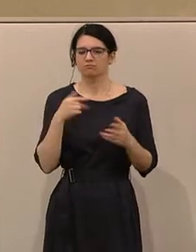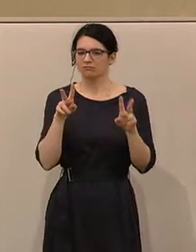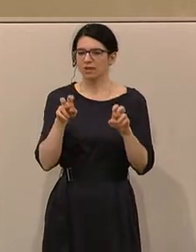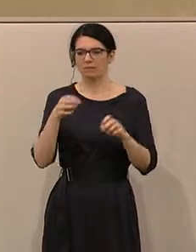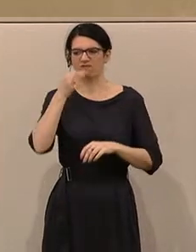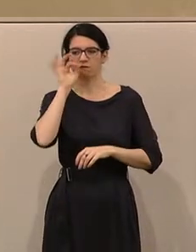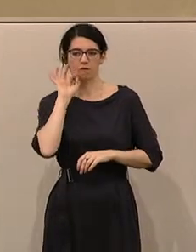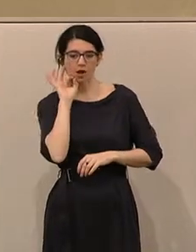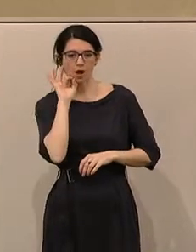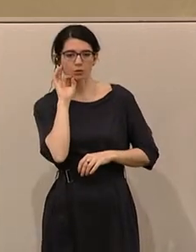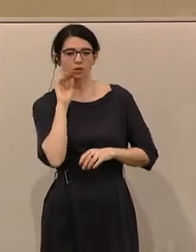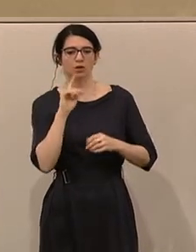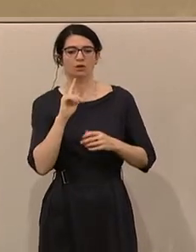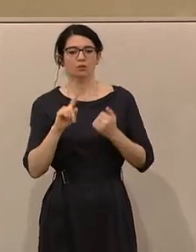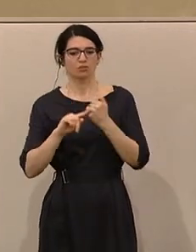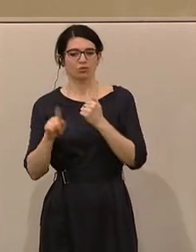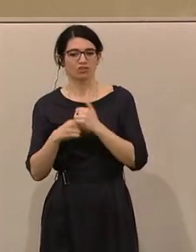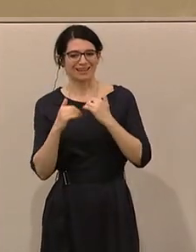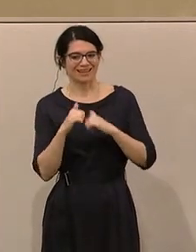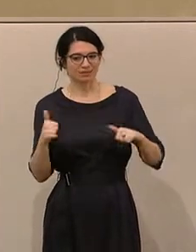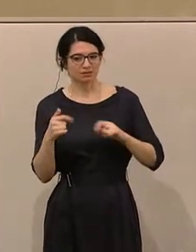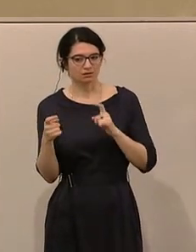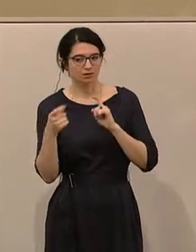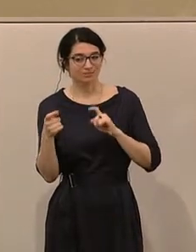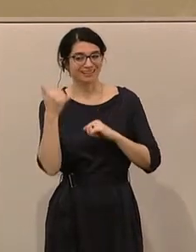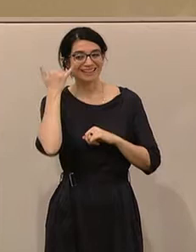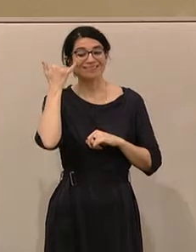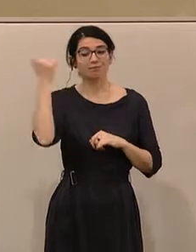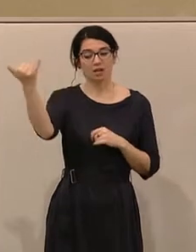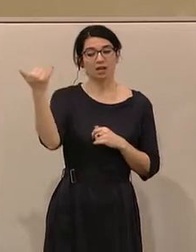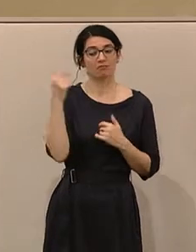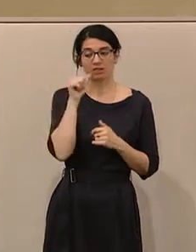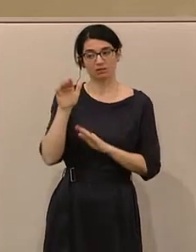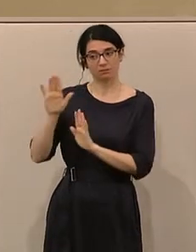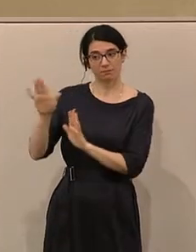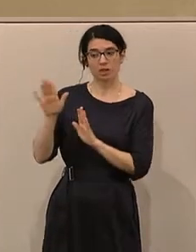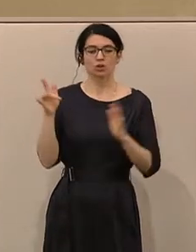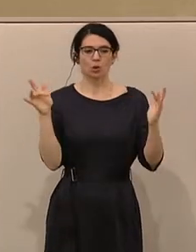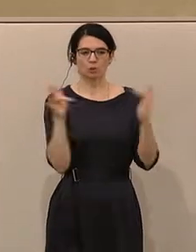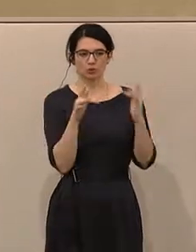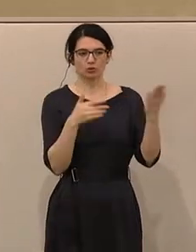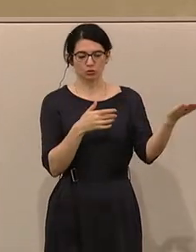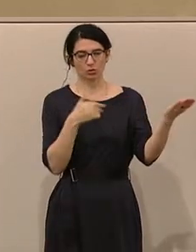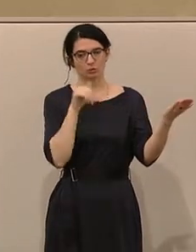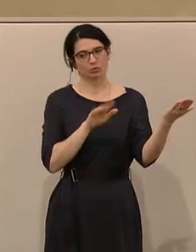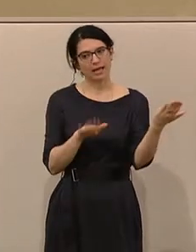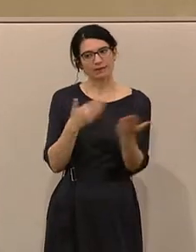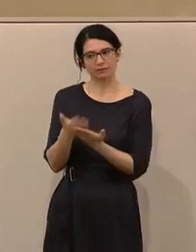Thema Frauenbudget hier extra zu diskutieren, sondern dass die Idee von der Opposition kommen